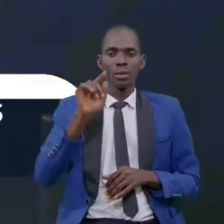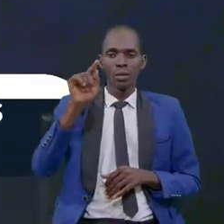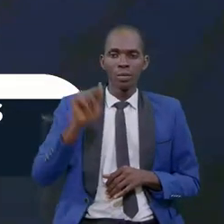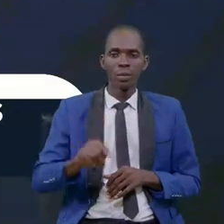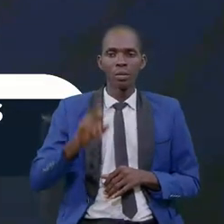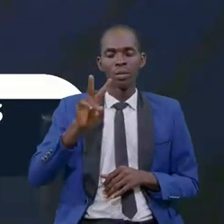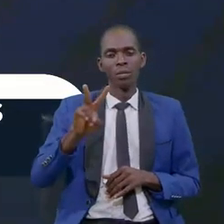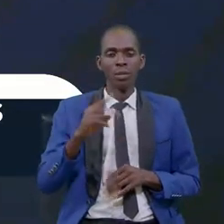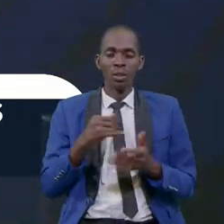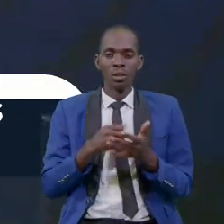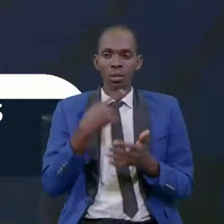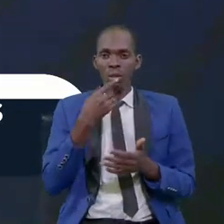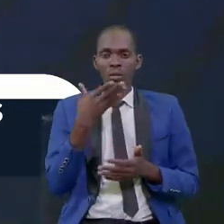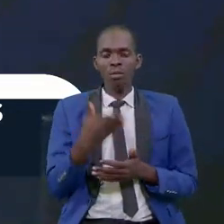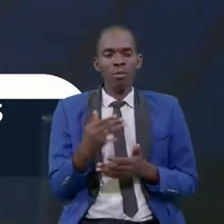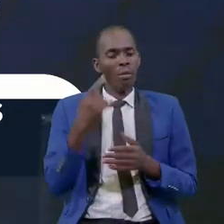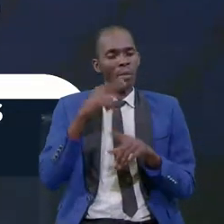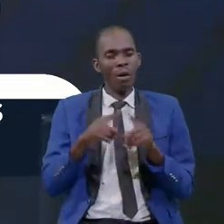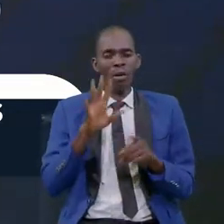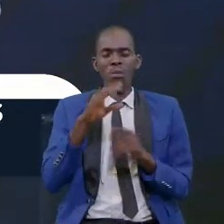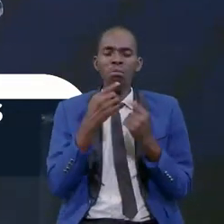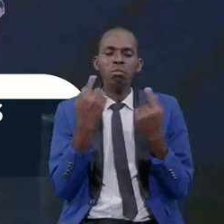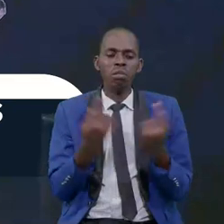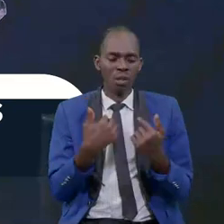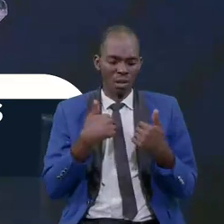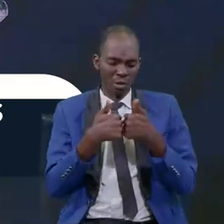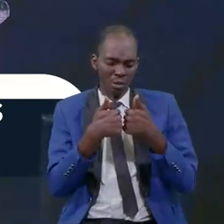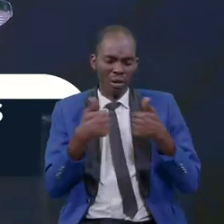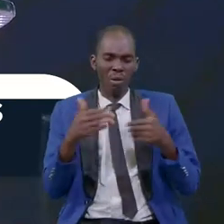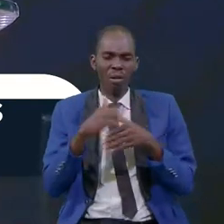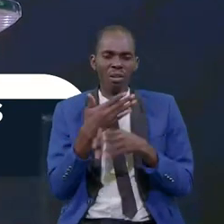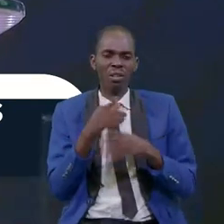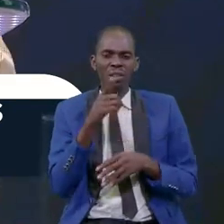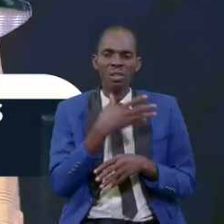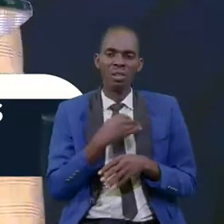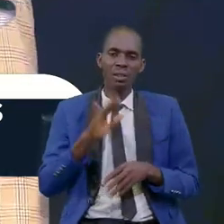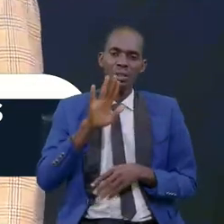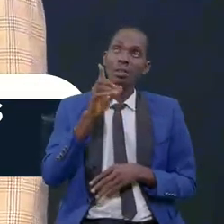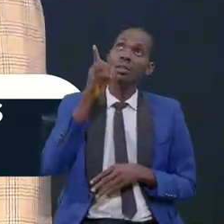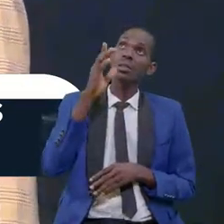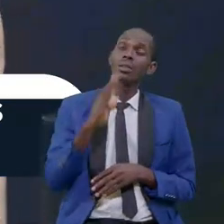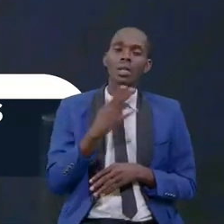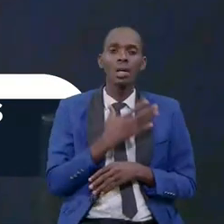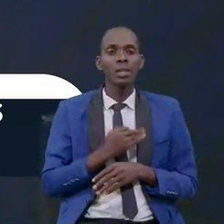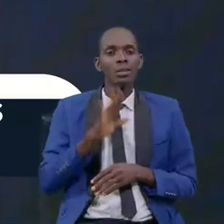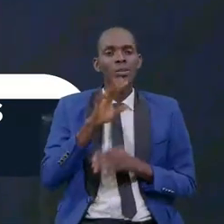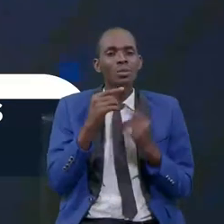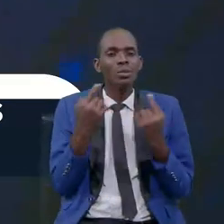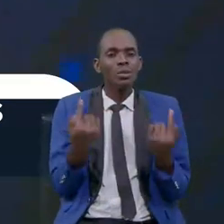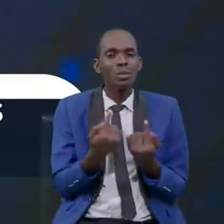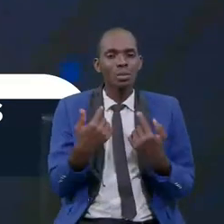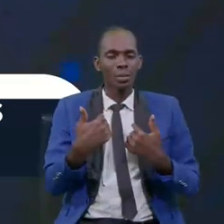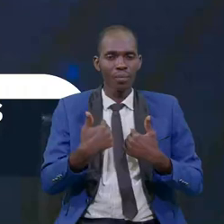59, verset 2 dit, « Mais ce sont vos crimes qui mettent une séparation entre vous et votre